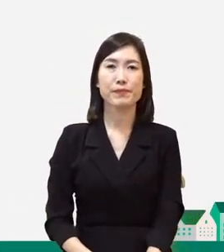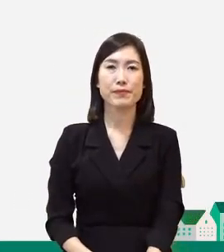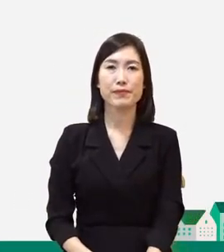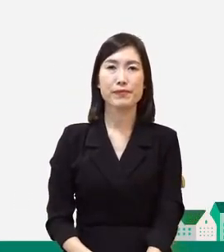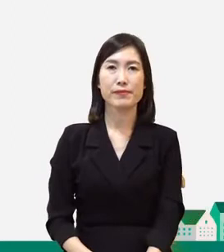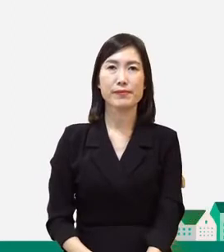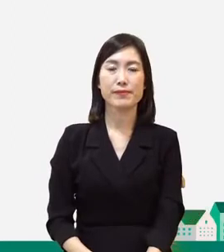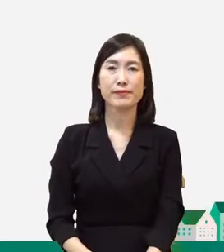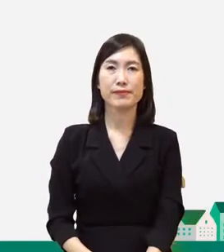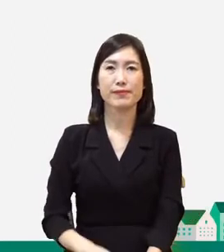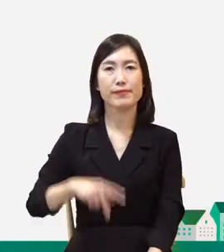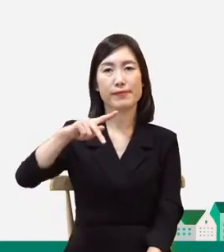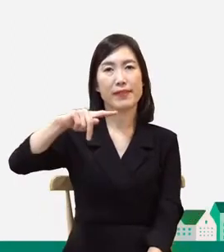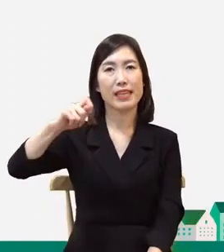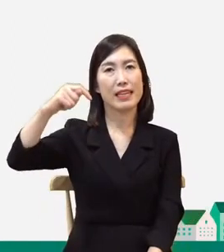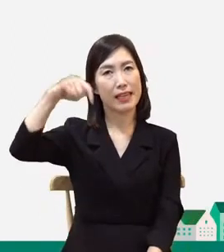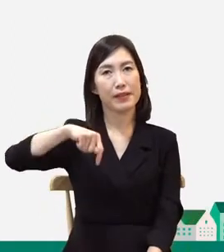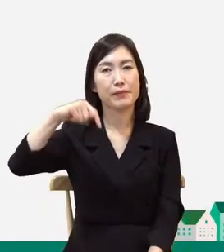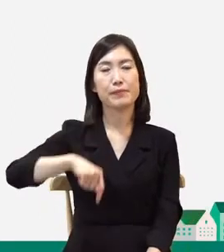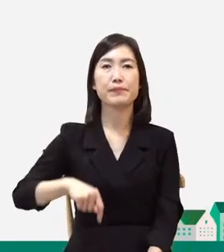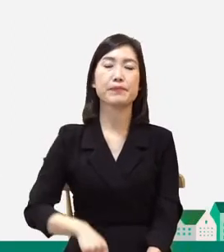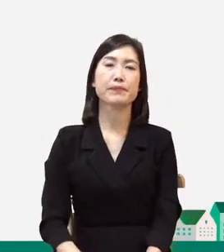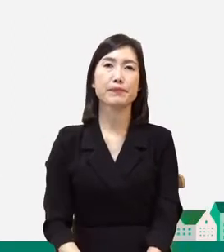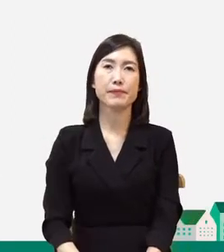다음 페이지 넘길게요.